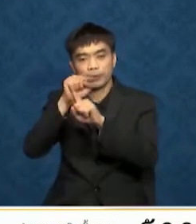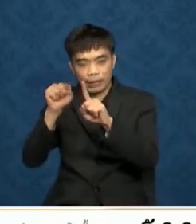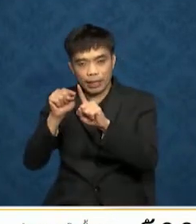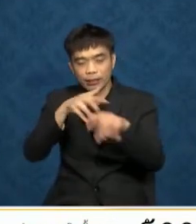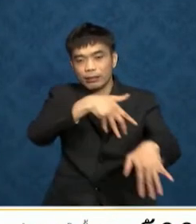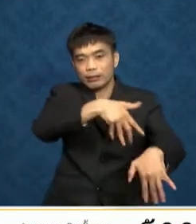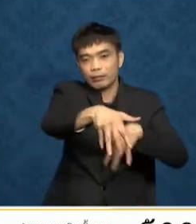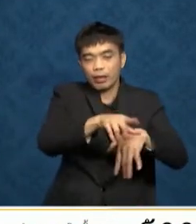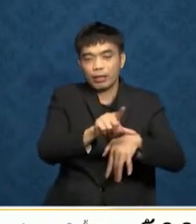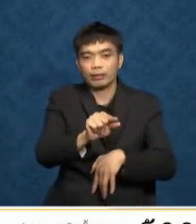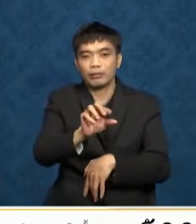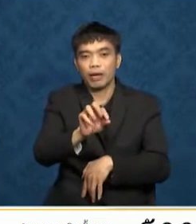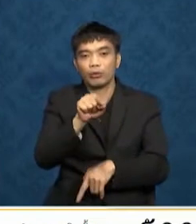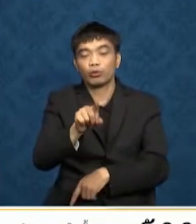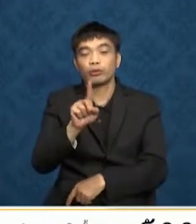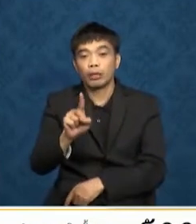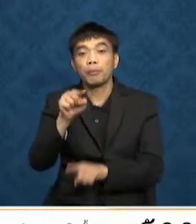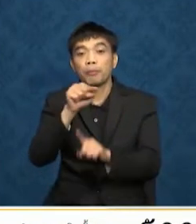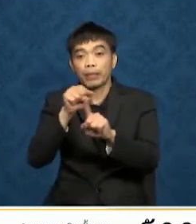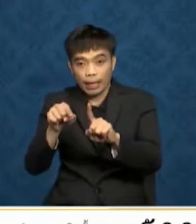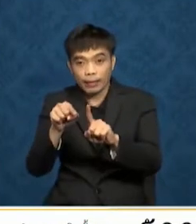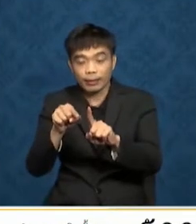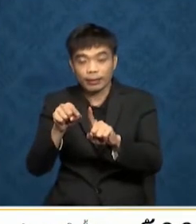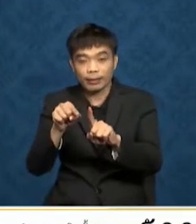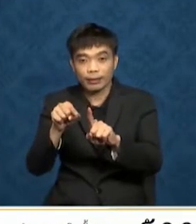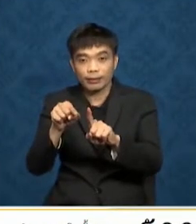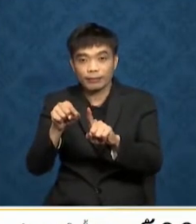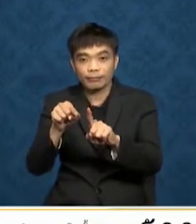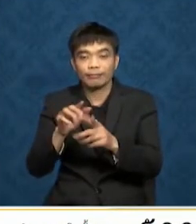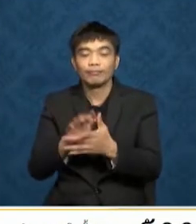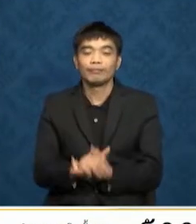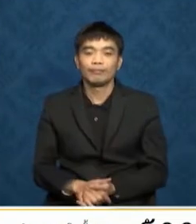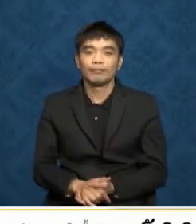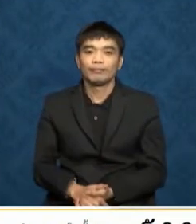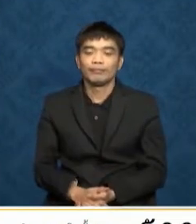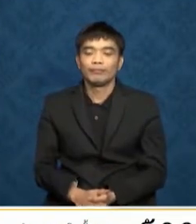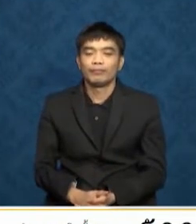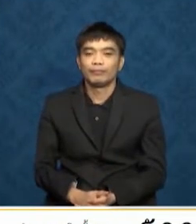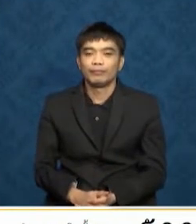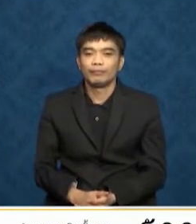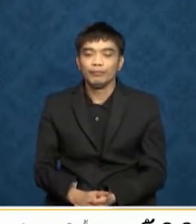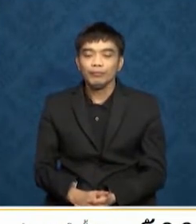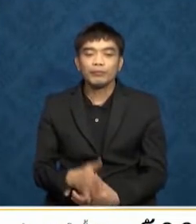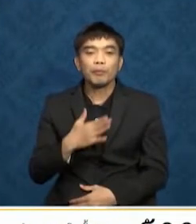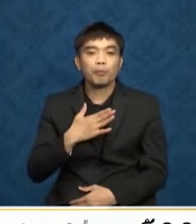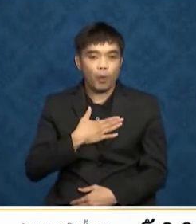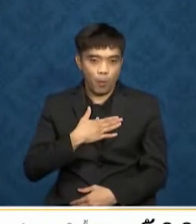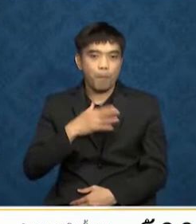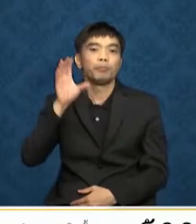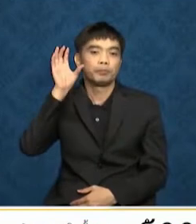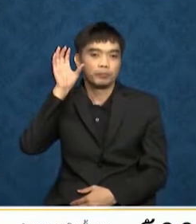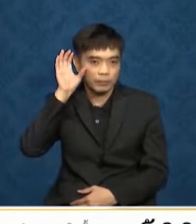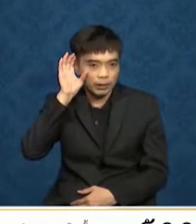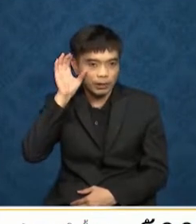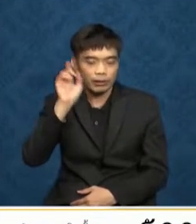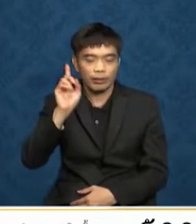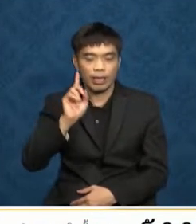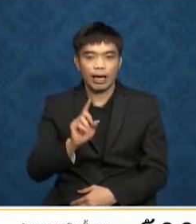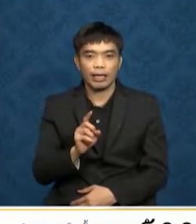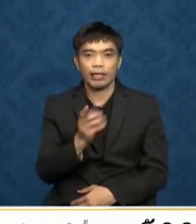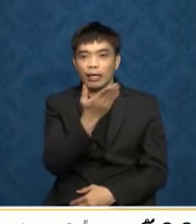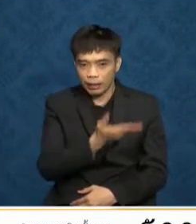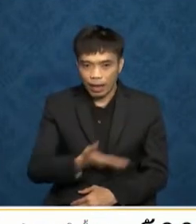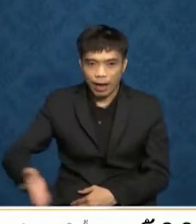ถิ่น29.1ผมเชื่อครับว่าไม่มีใครทราบปัญหาคนในพื้น